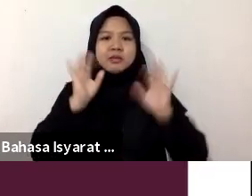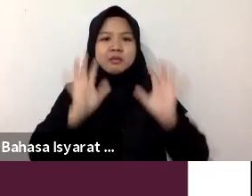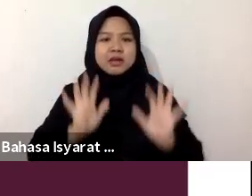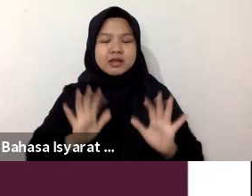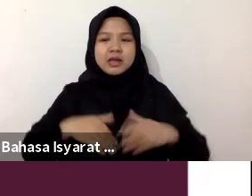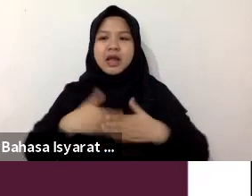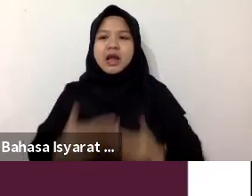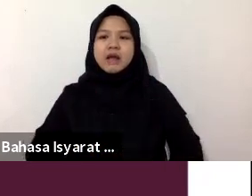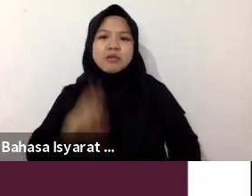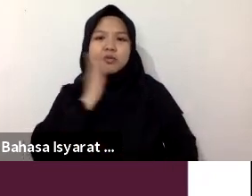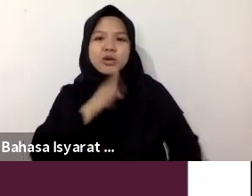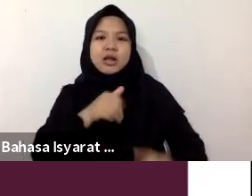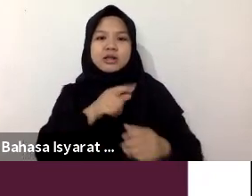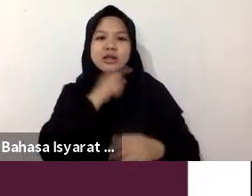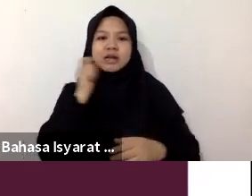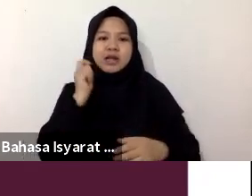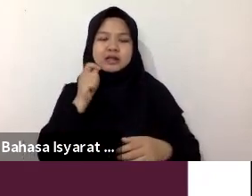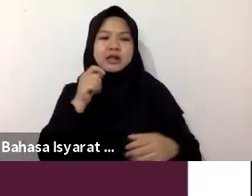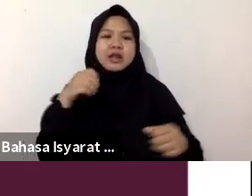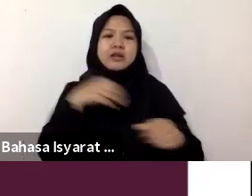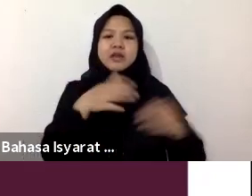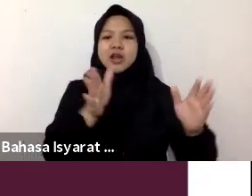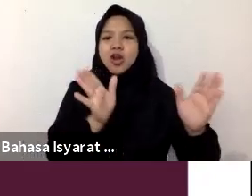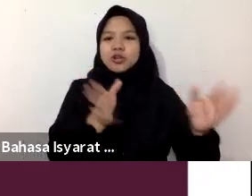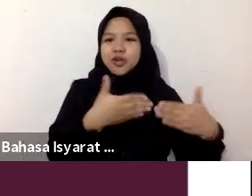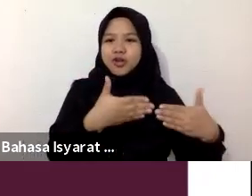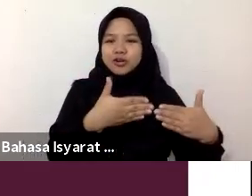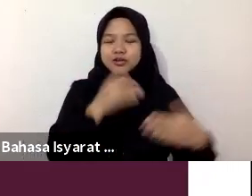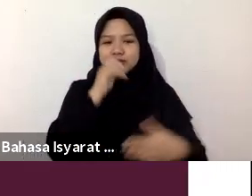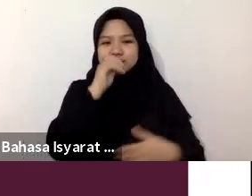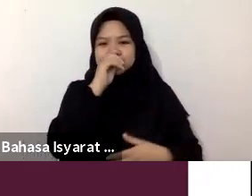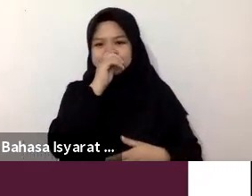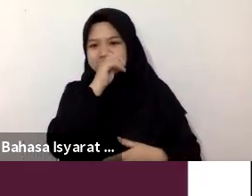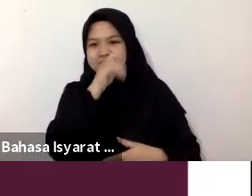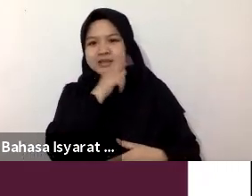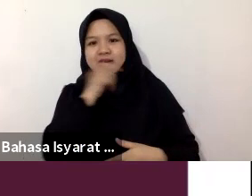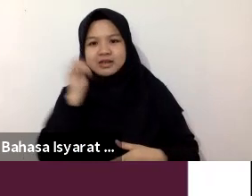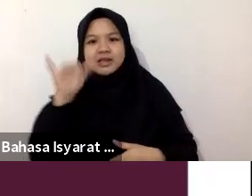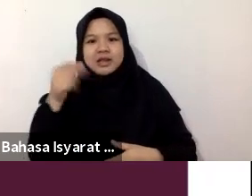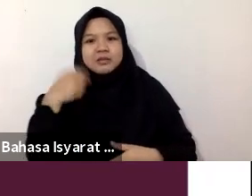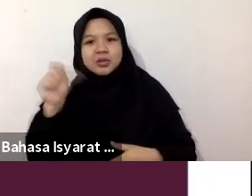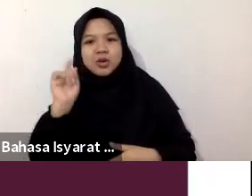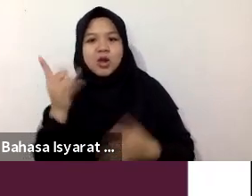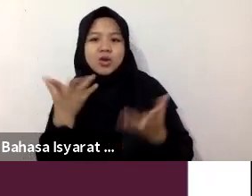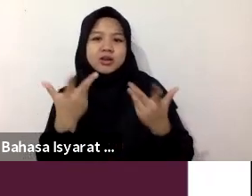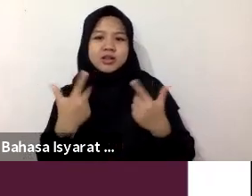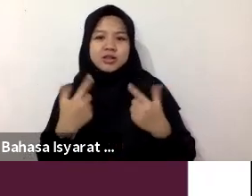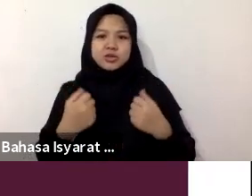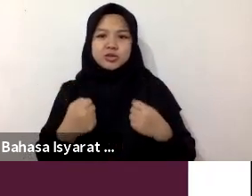ya, ternyata dok efek lockdown ini katanya dok gitu. Jadi memang mungkin betul kalau dihitung